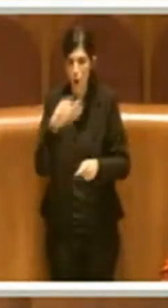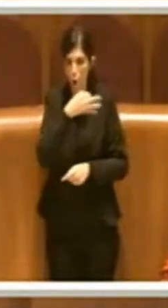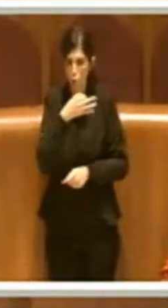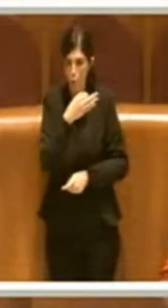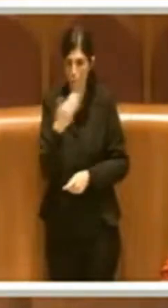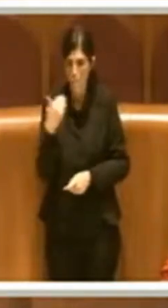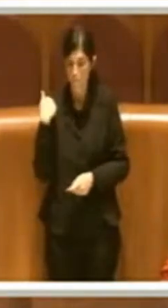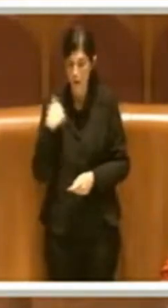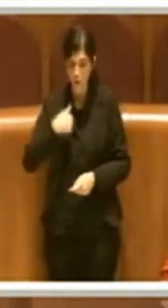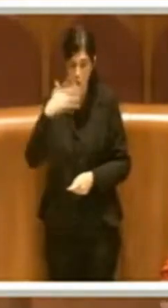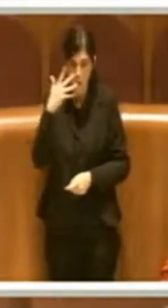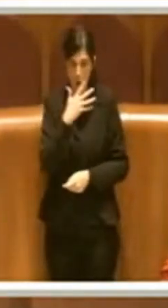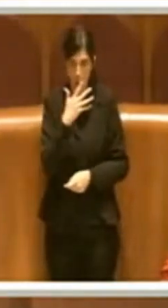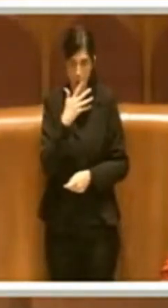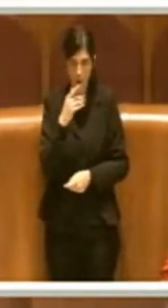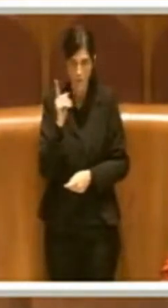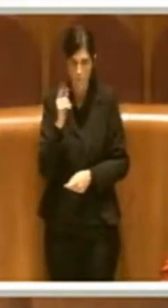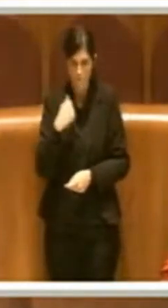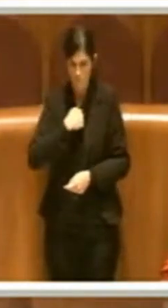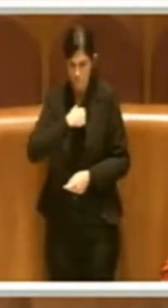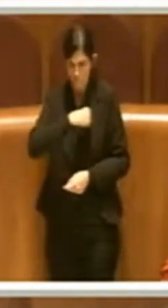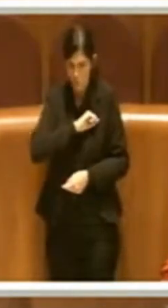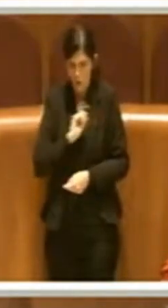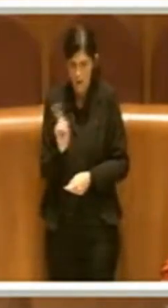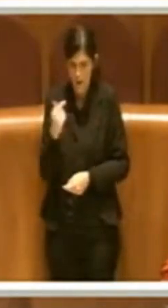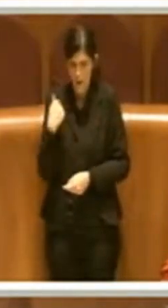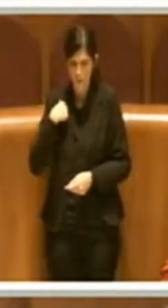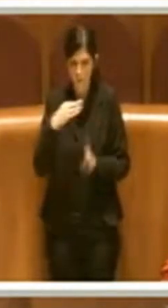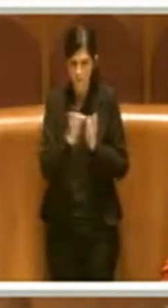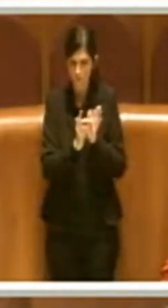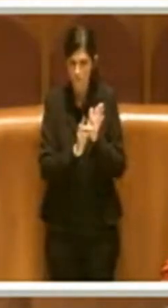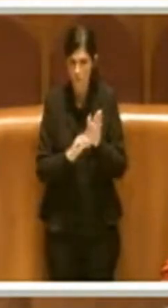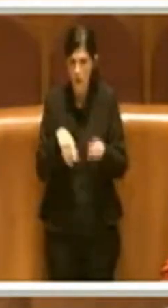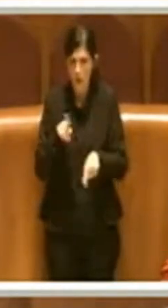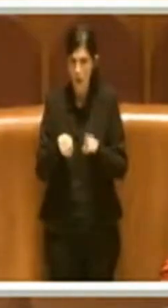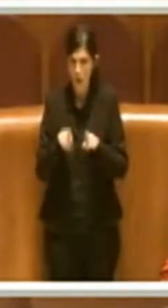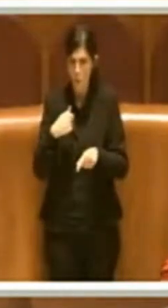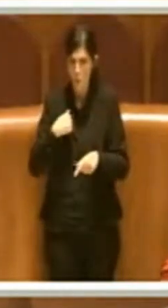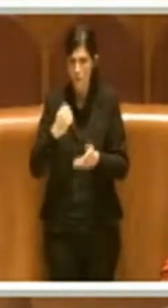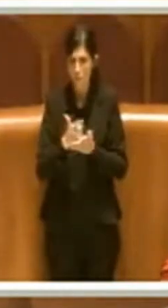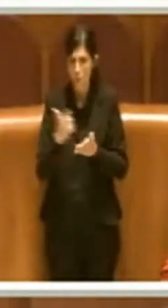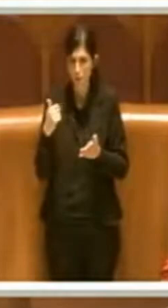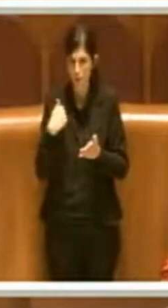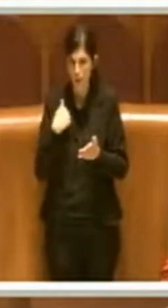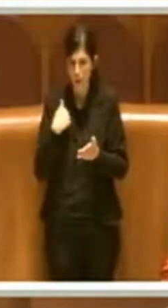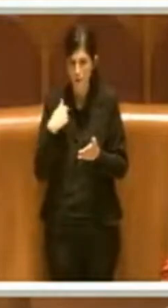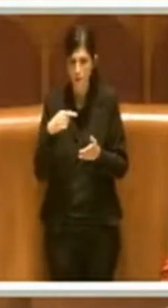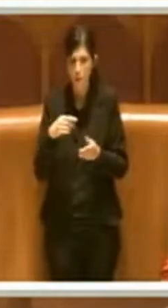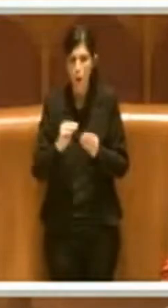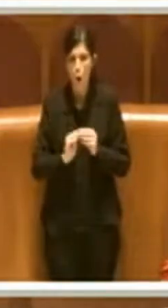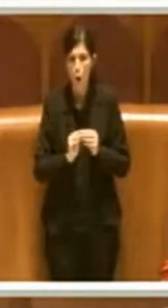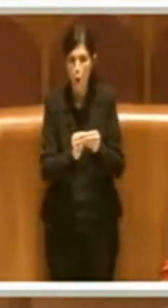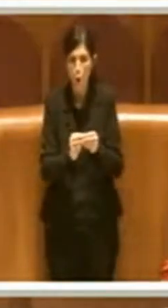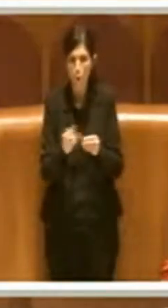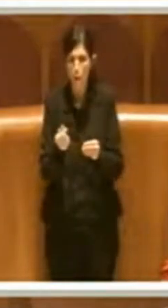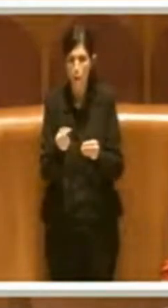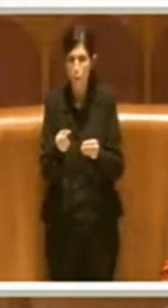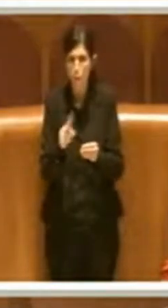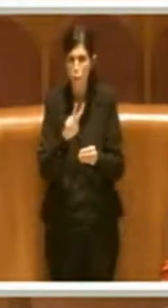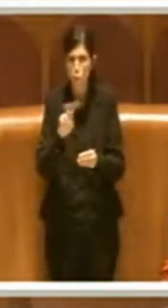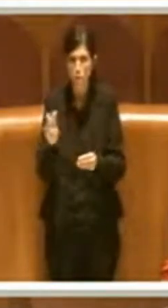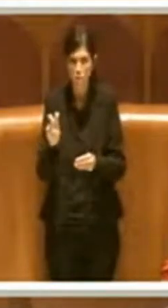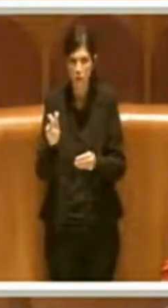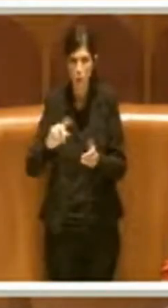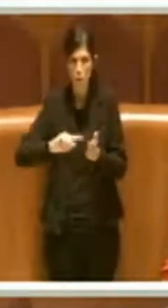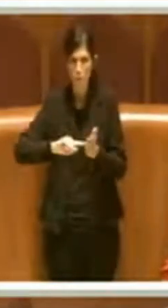se non erro. Ci sono alcuni aspetti importanti da rilevare. Quest'opera costerà circa 200 milioni, almeno nel